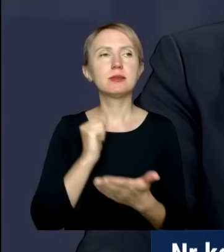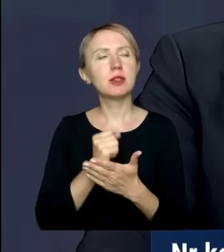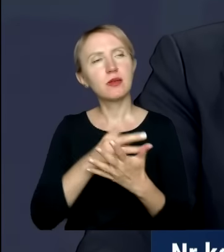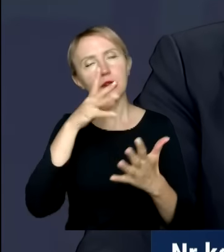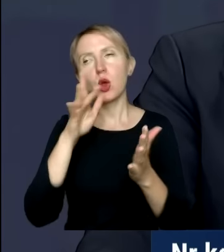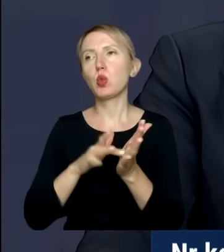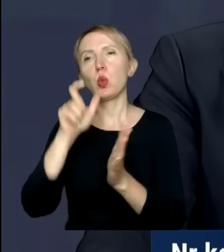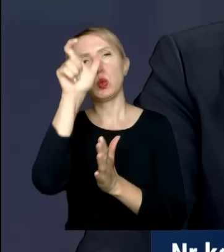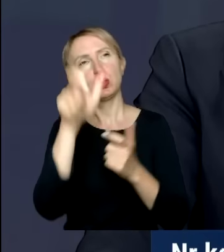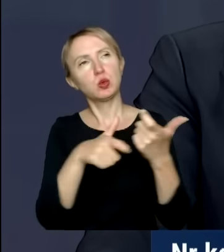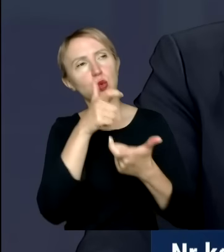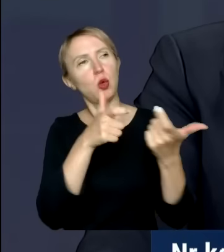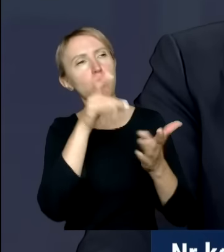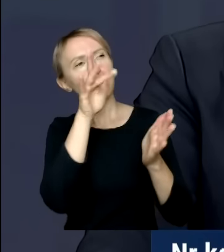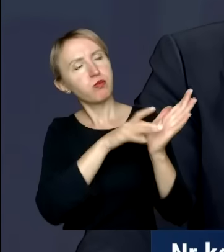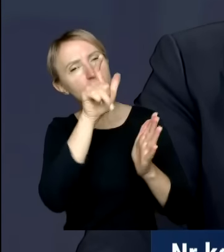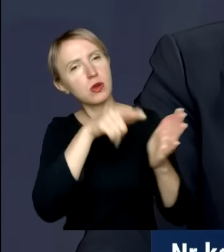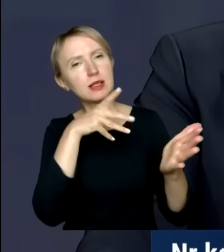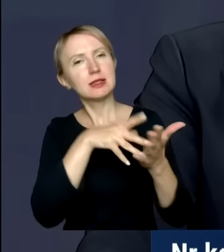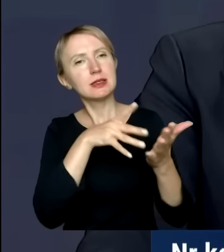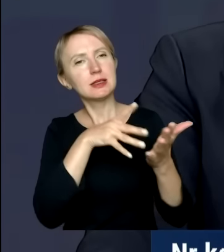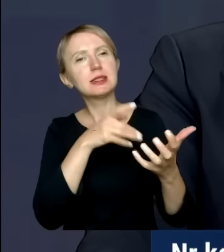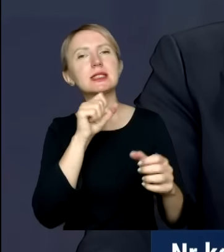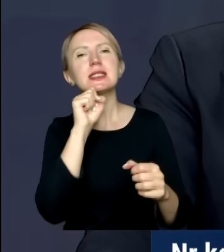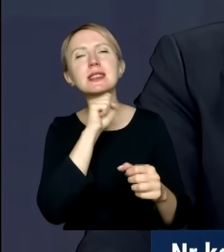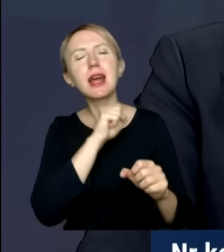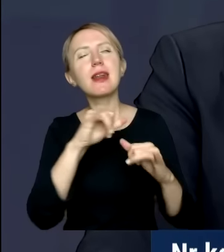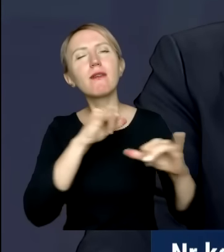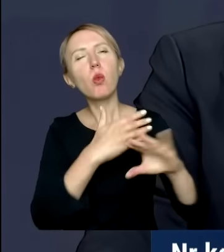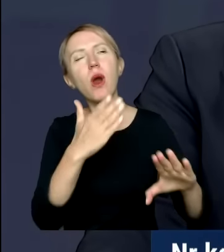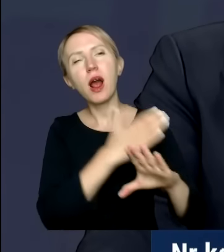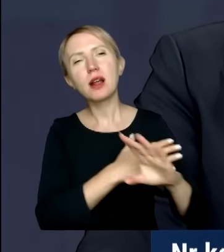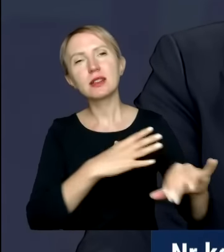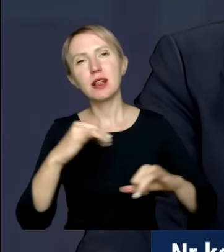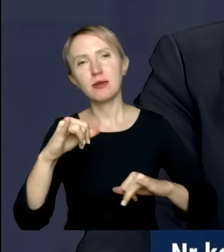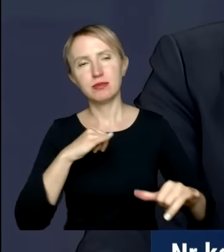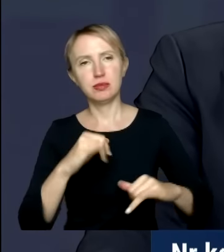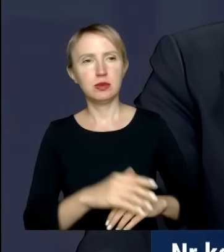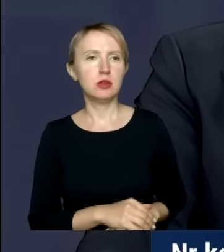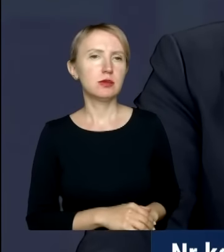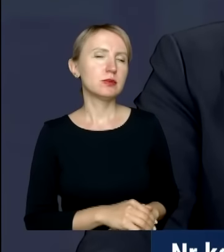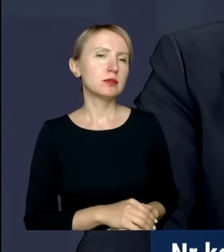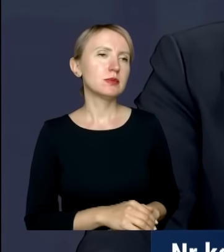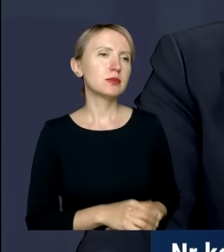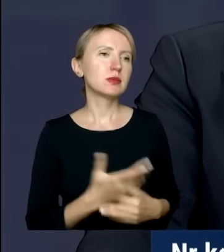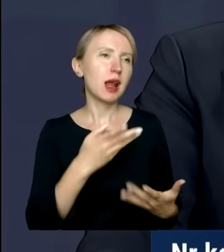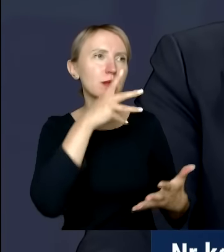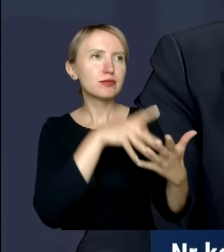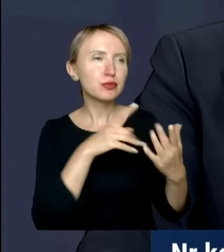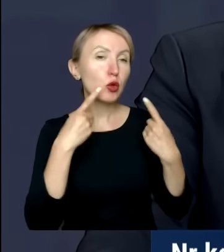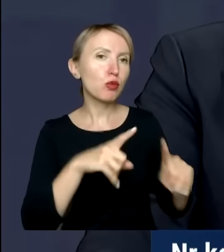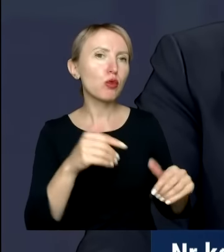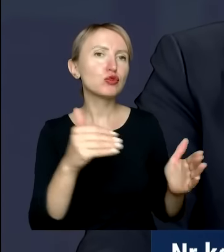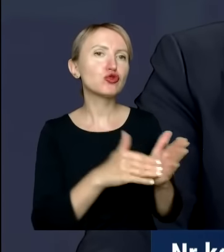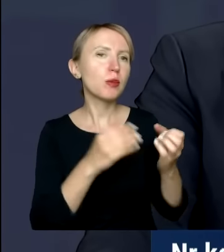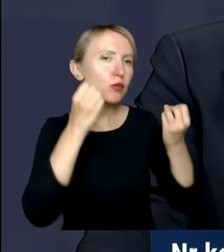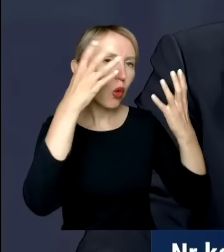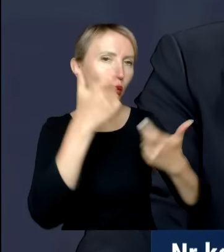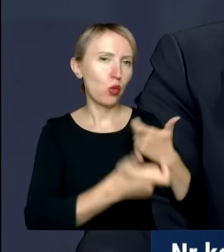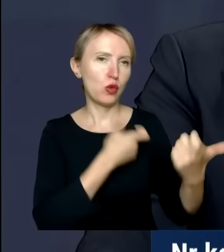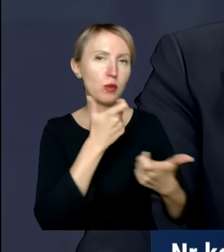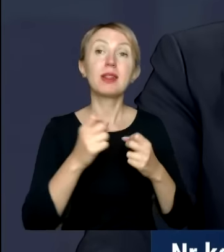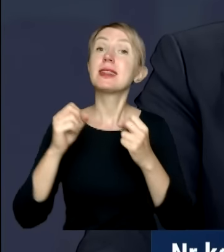Tuska czy to starej władzy czy to ludzi którzy tak rozliczać się powinno z głową pani redaktor rozliczać trzeba z głową